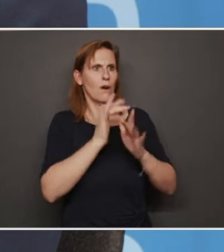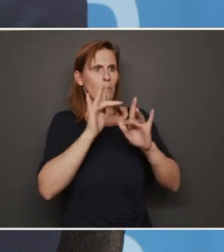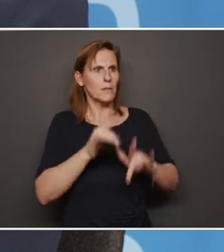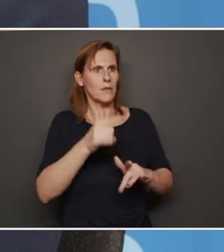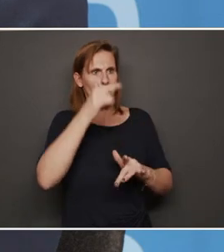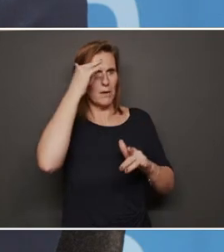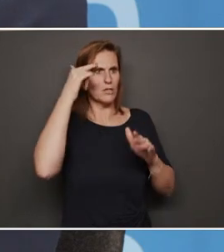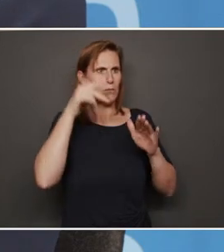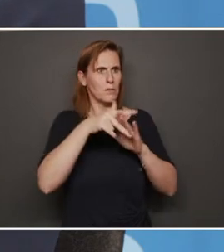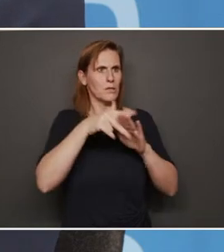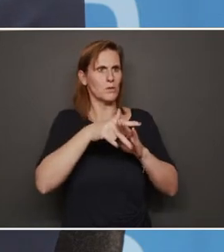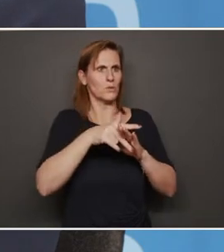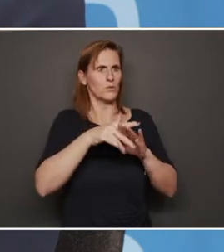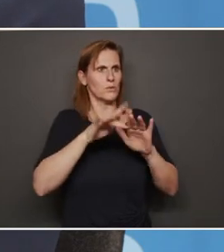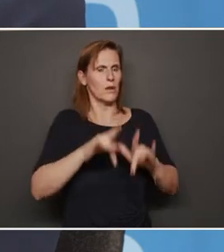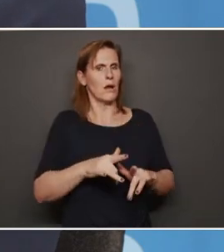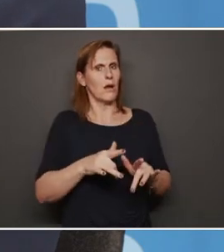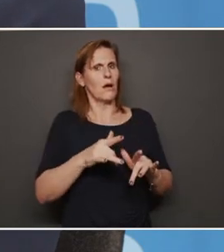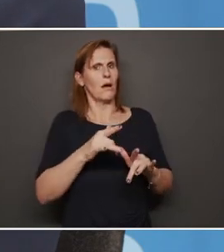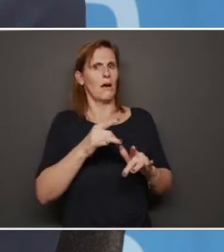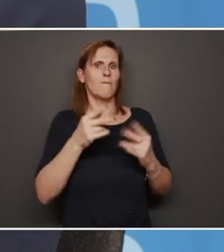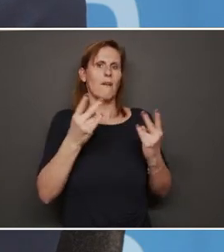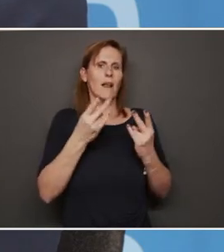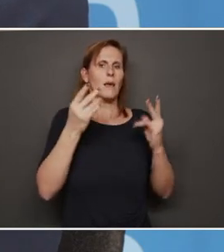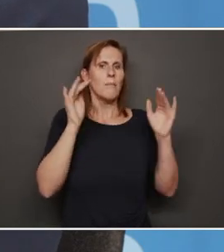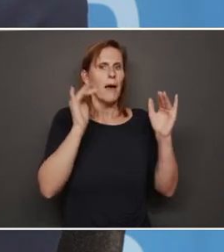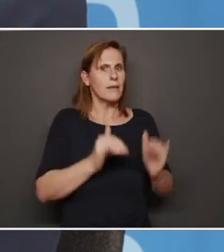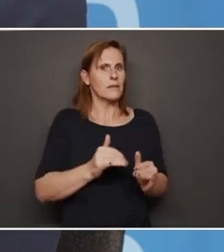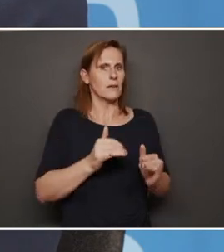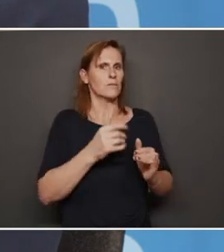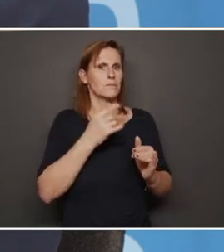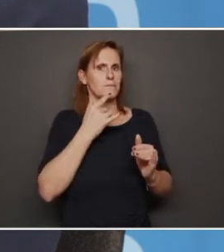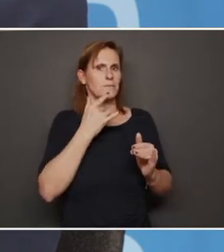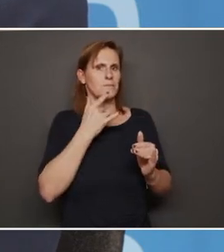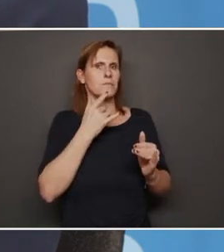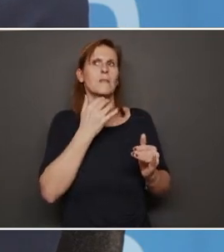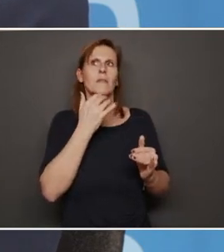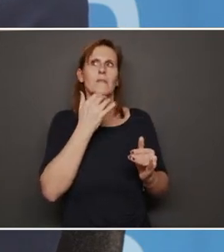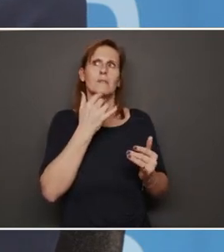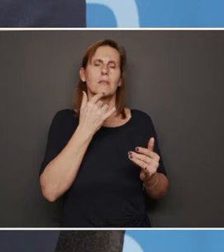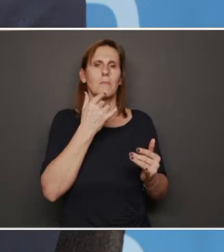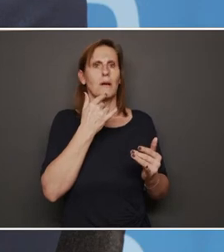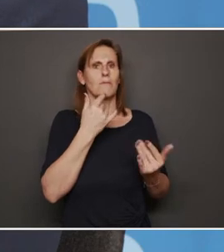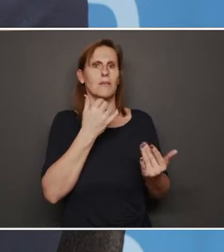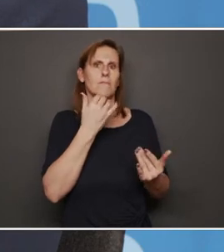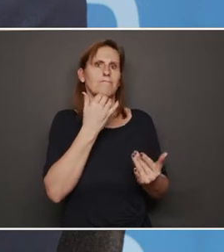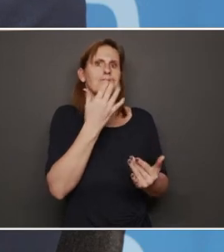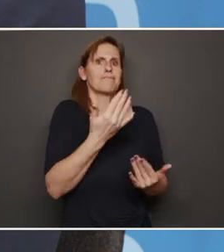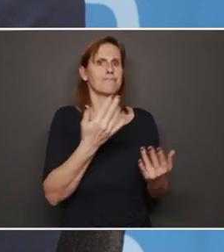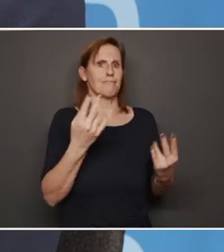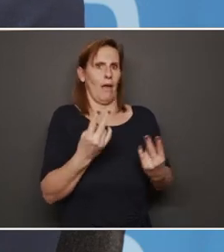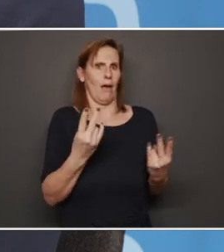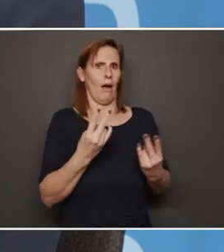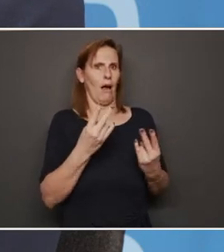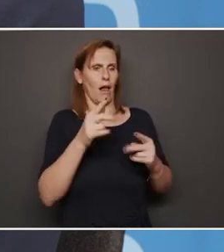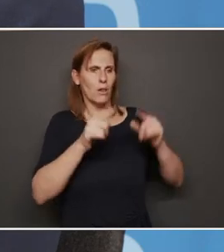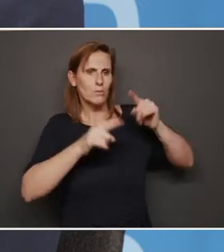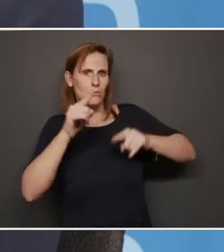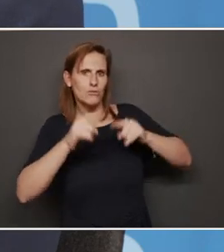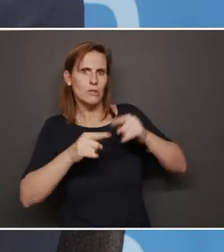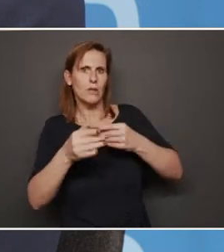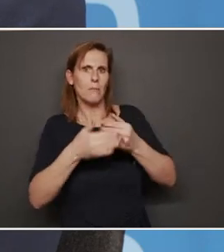und wenn ja, welche Beeinträchtigung ist praktisch wurscht. Da kann ich dann differenzieren. Nehme ich jemanden